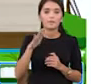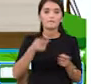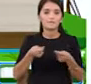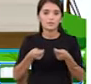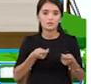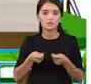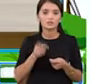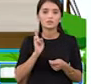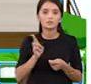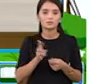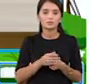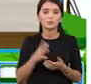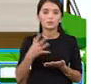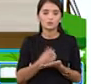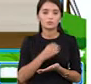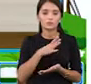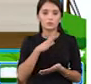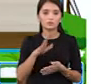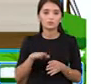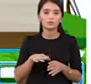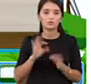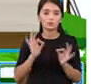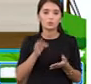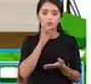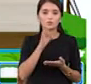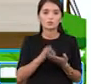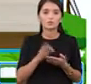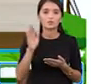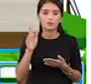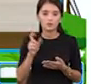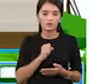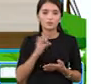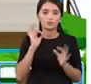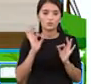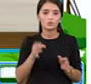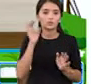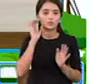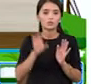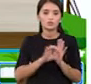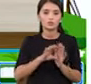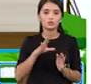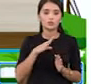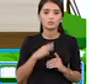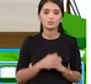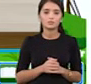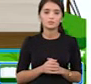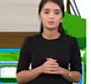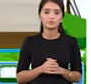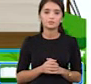vazir. To'g'ri javobni topdingiz-a, bolajonlar? Ha, to'g'ri javoblar menga eshitilayapti.